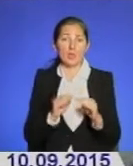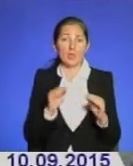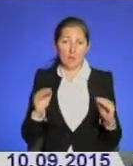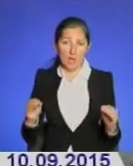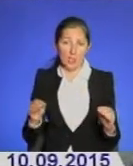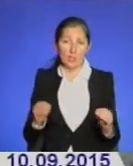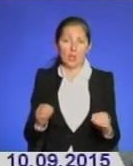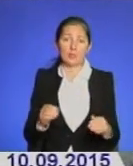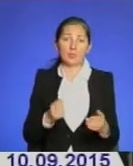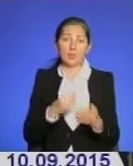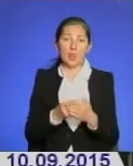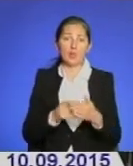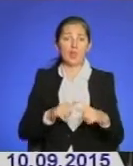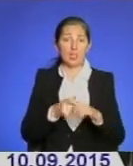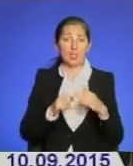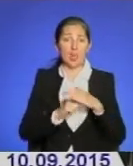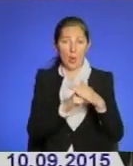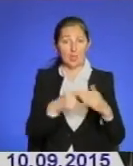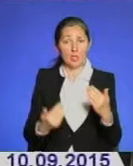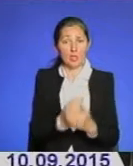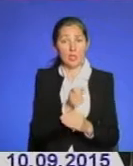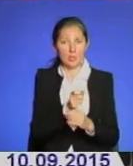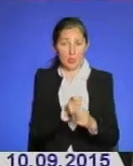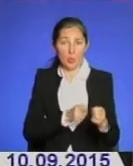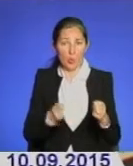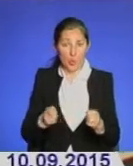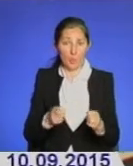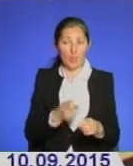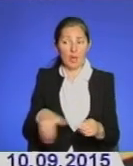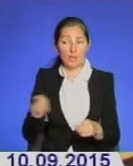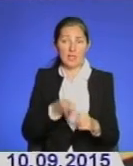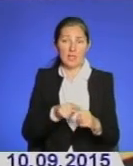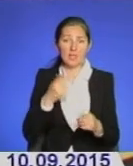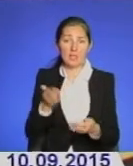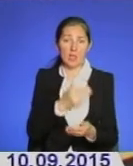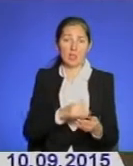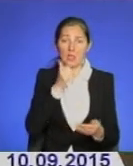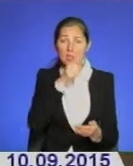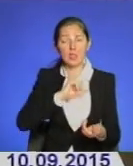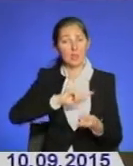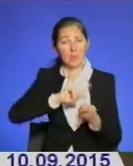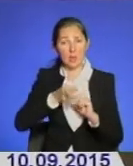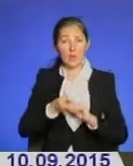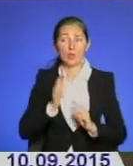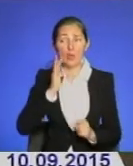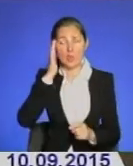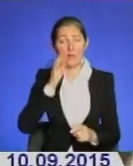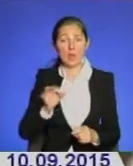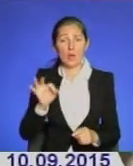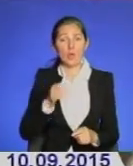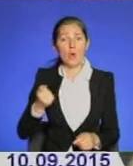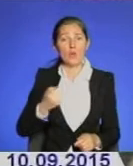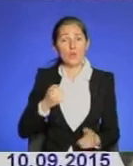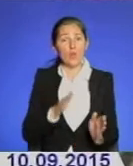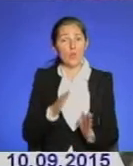бойовий арсенал та потужна зброя. Усе це за останній рік перевернуло уявлення про військову підготовку. Є